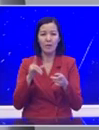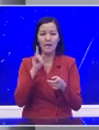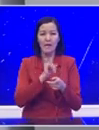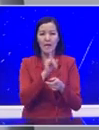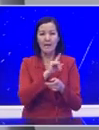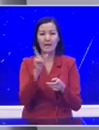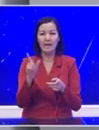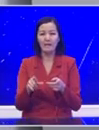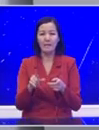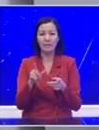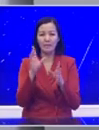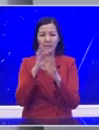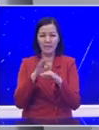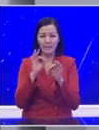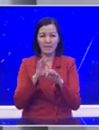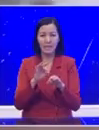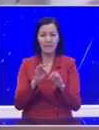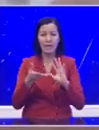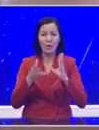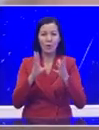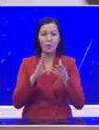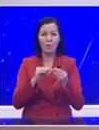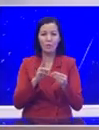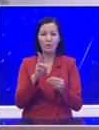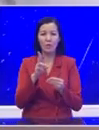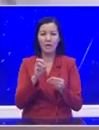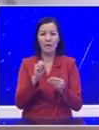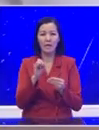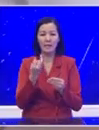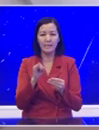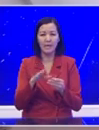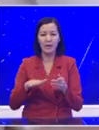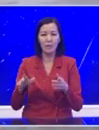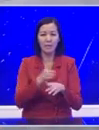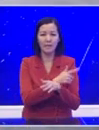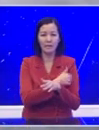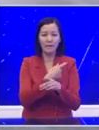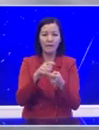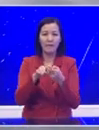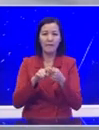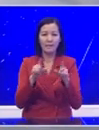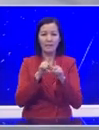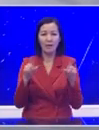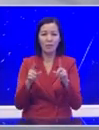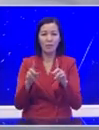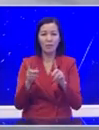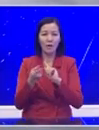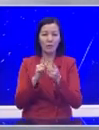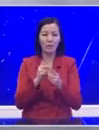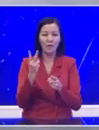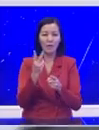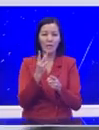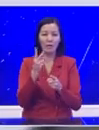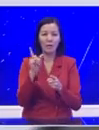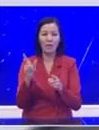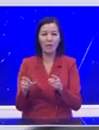Әйел адамнан анализдер алынды. Талдау қорытындысы бойынша ол Қарасай аудандық инфекциялық ауруханасына ауыстырылды. Екінші жағдай